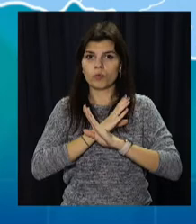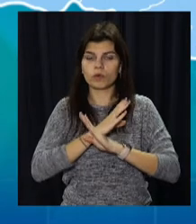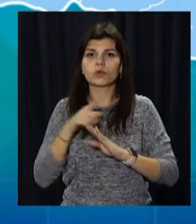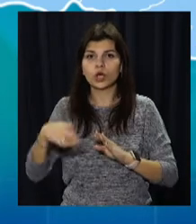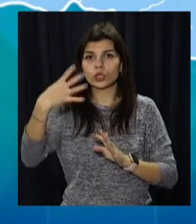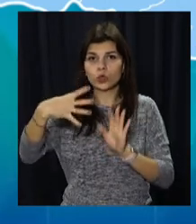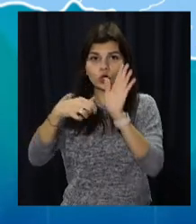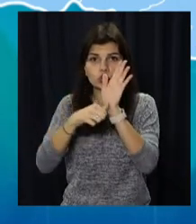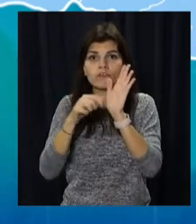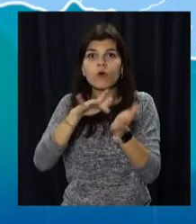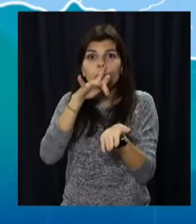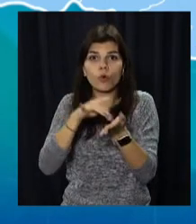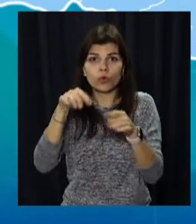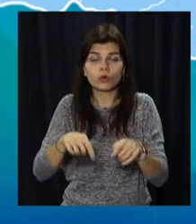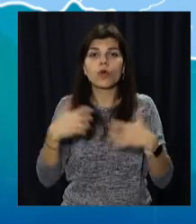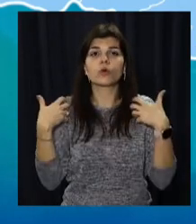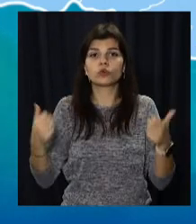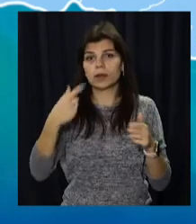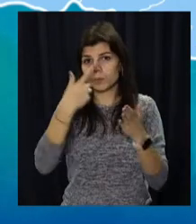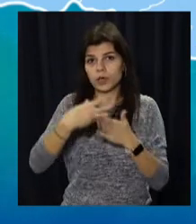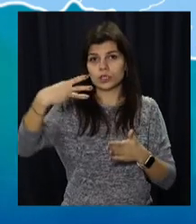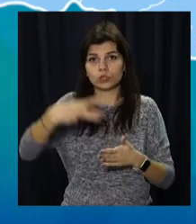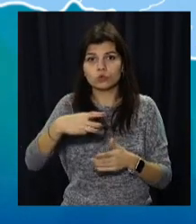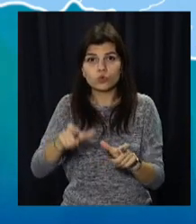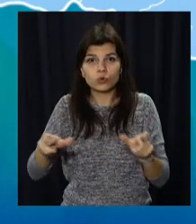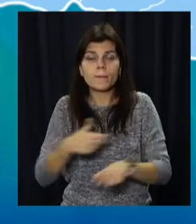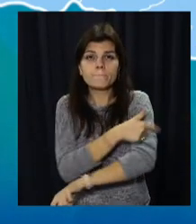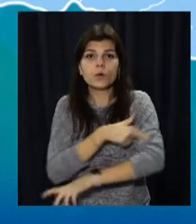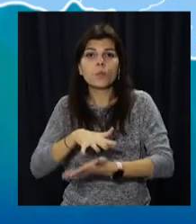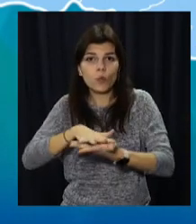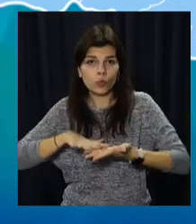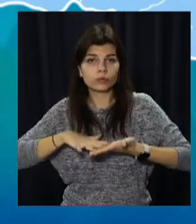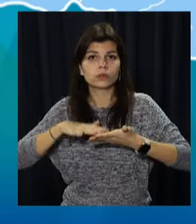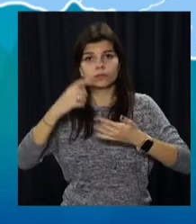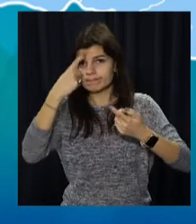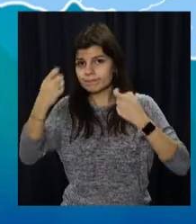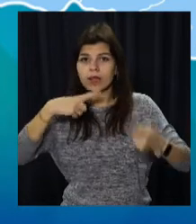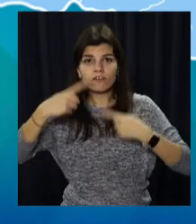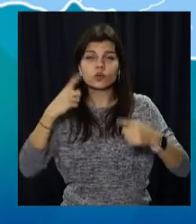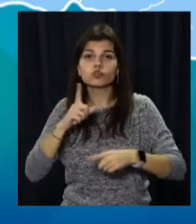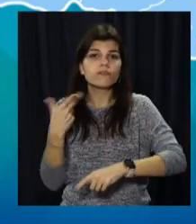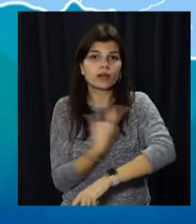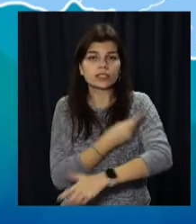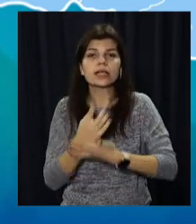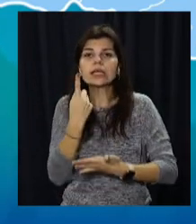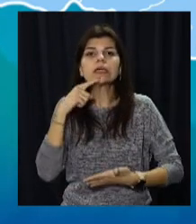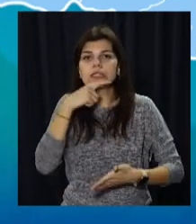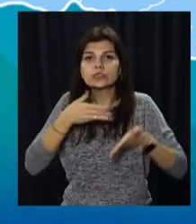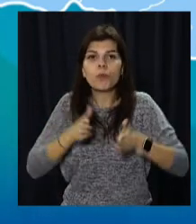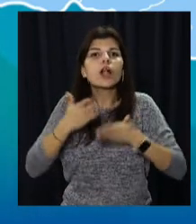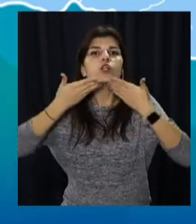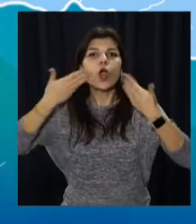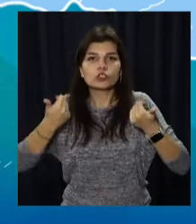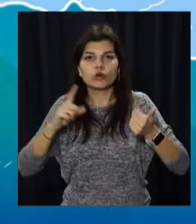їх 46. Одужали понад 3 тисячі людей. Медики продовжують наголошувати, вакцинація – це єдиний спосіб